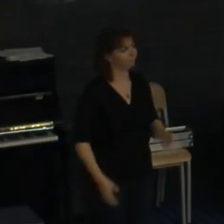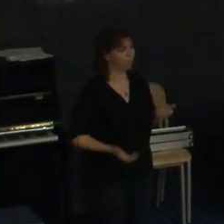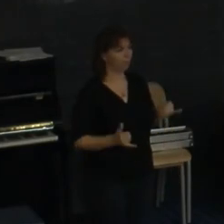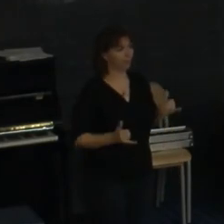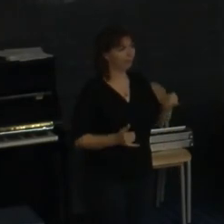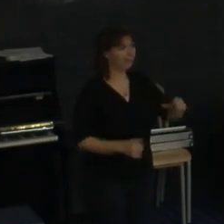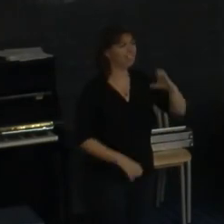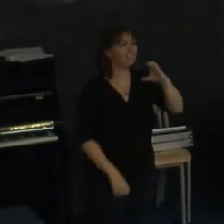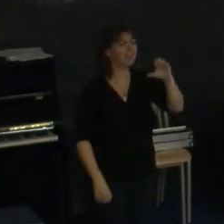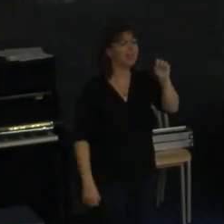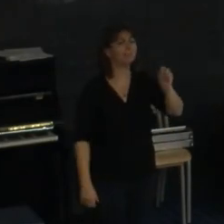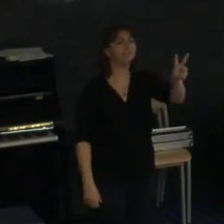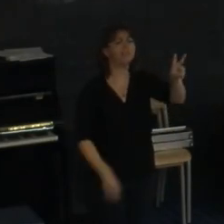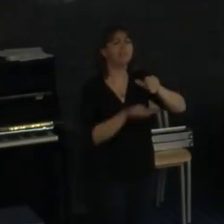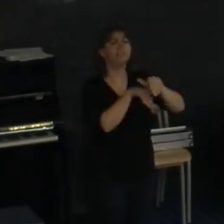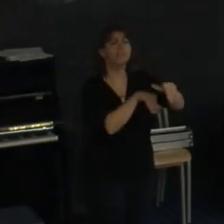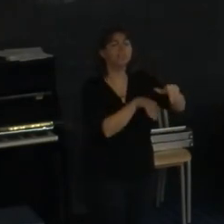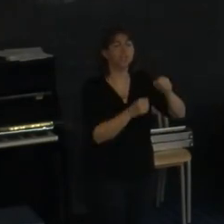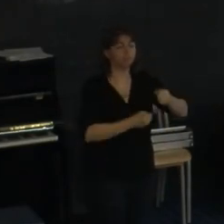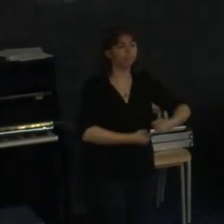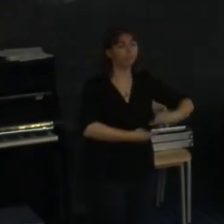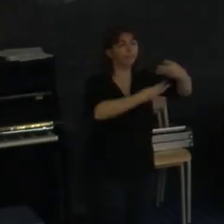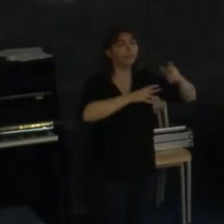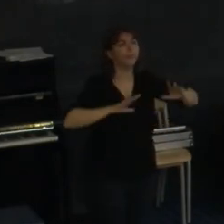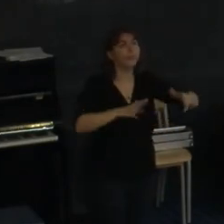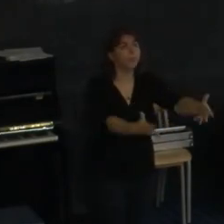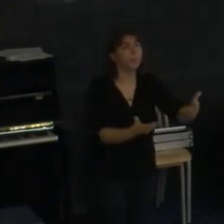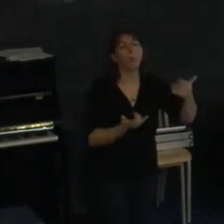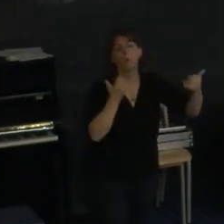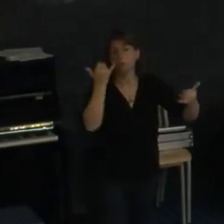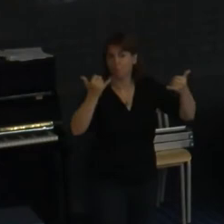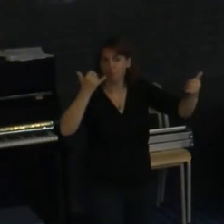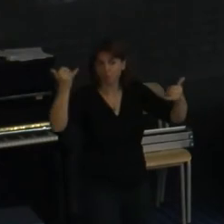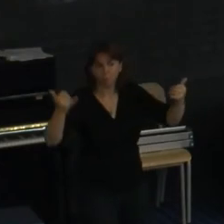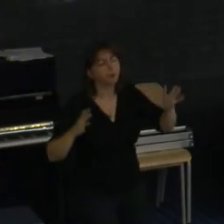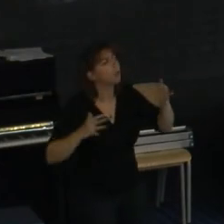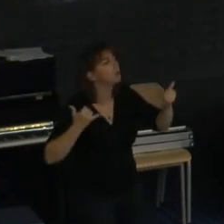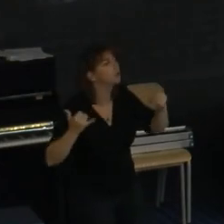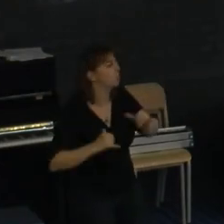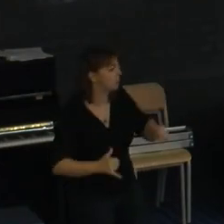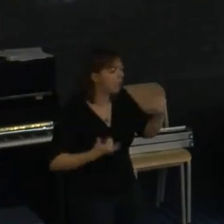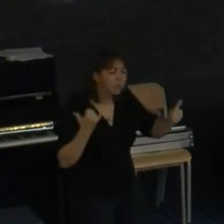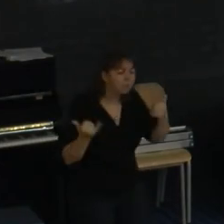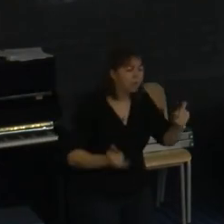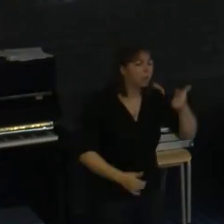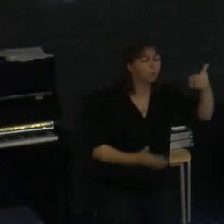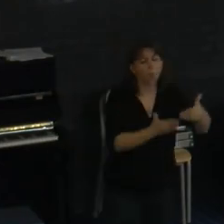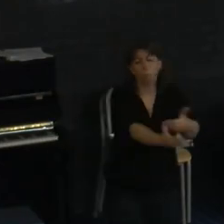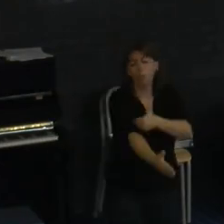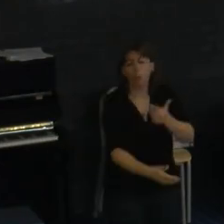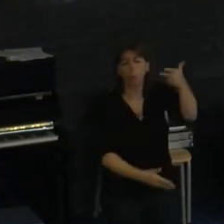fichier CSV. Ça pourrait être une base de données, etc. Imaginons un petit peu, soyons très imaginatifs, nous avons à peu près 2 millions à 3 millions de